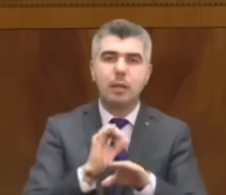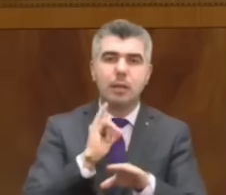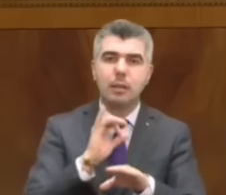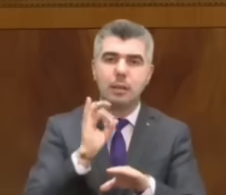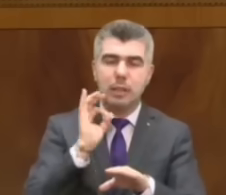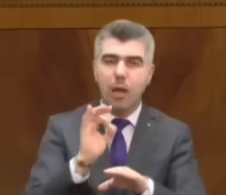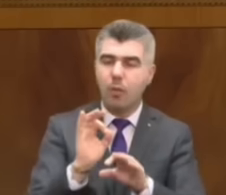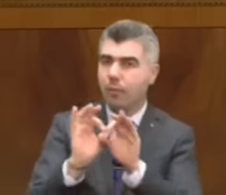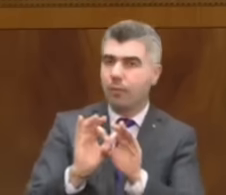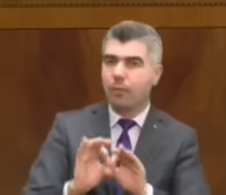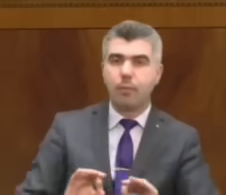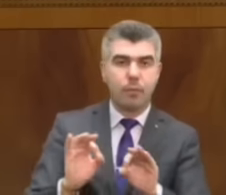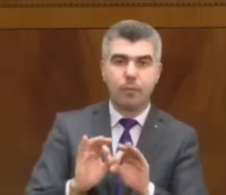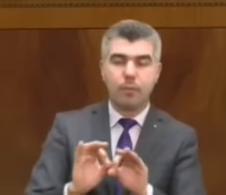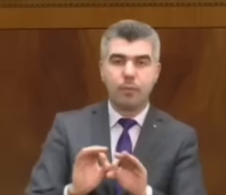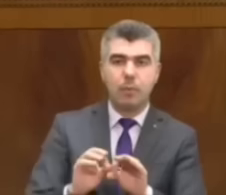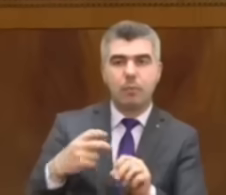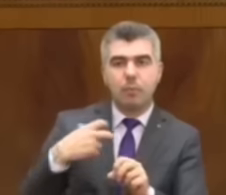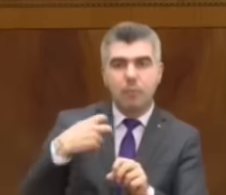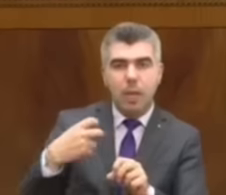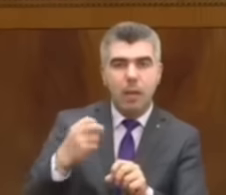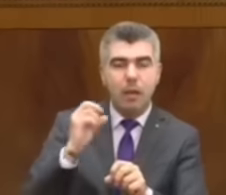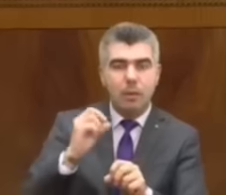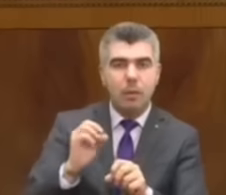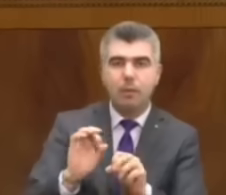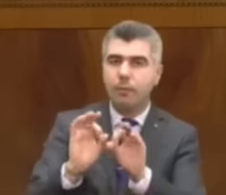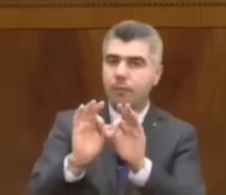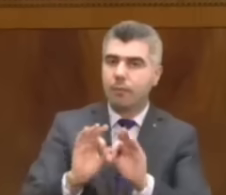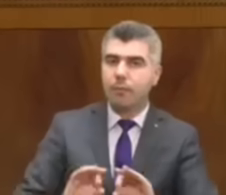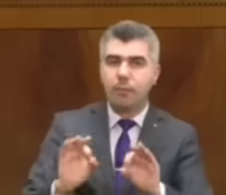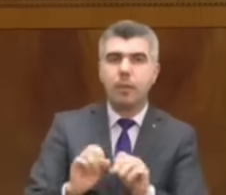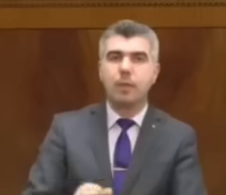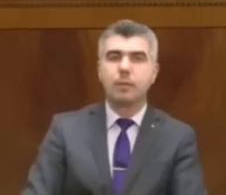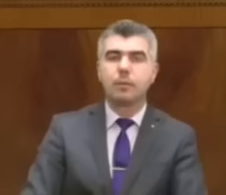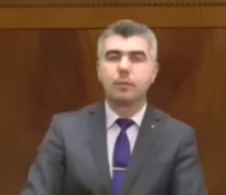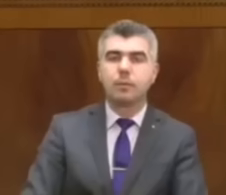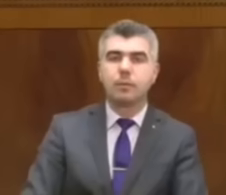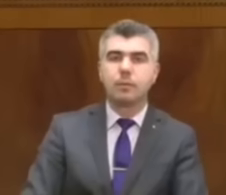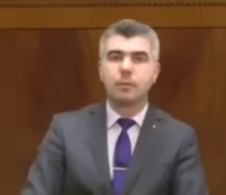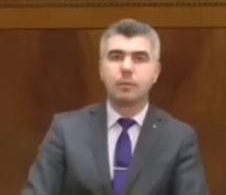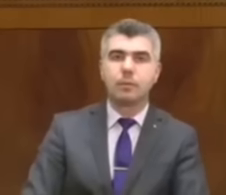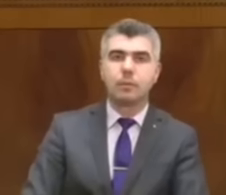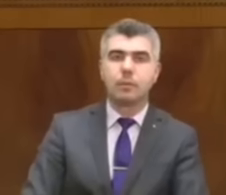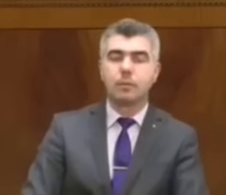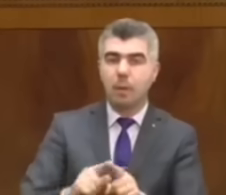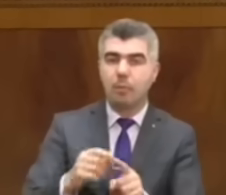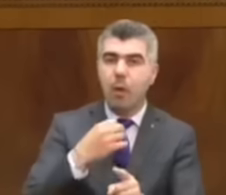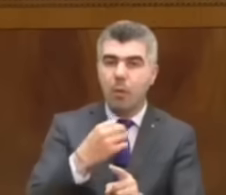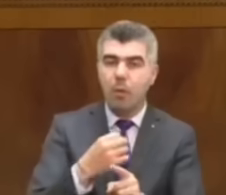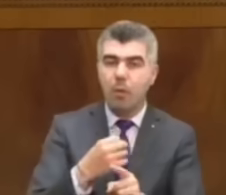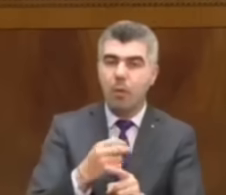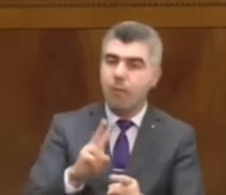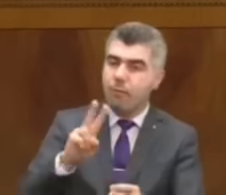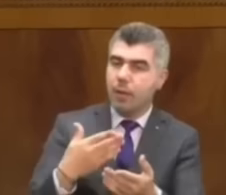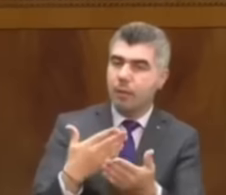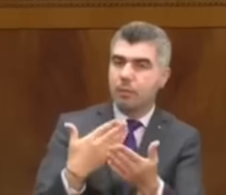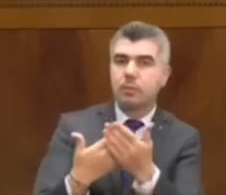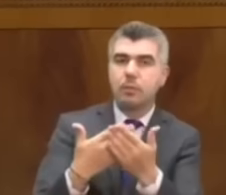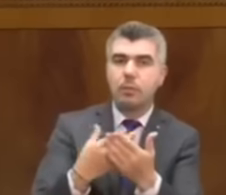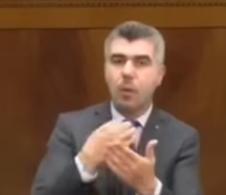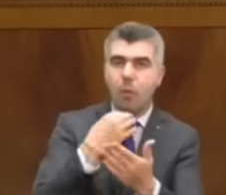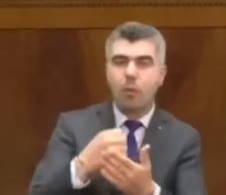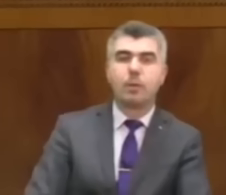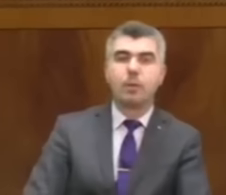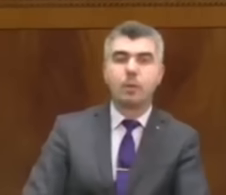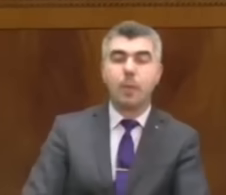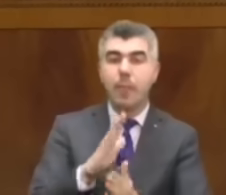الجمع ديالكم بين الثروة والسلطة ما كيسمحش لكم به. أجي نتذكروا عليه في الواقع. هذا